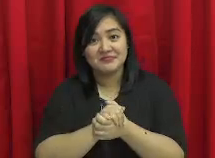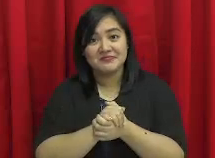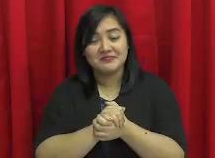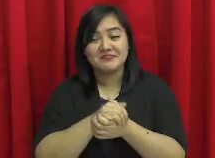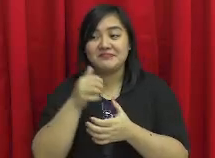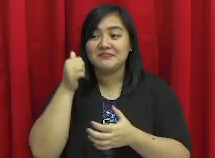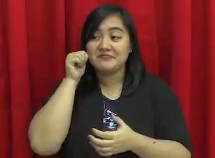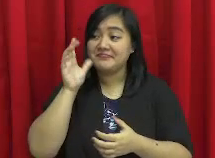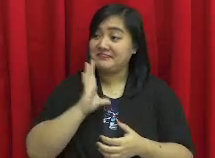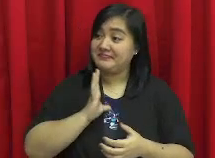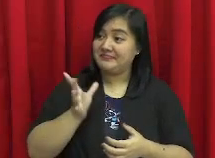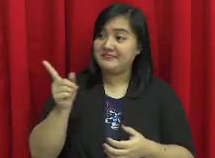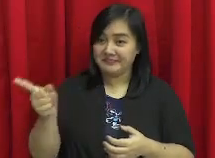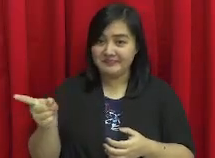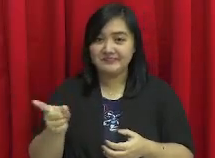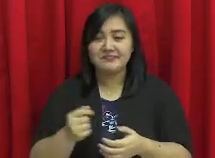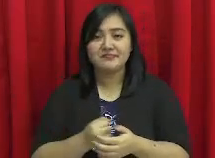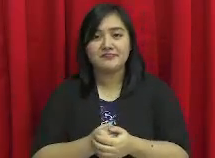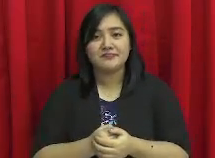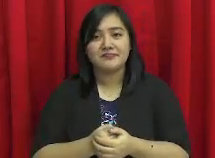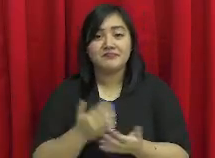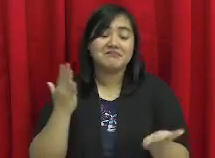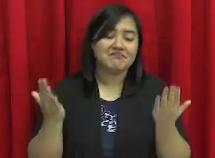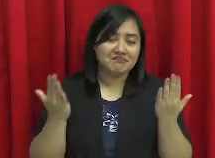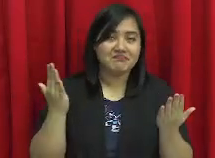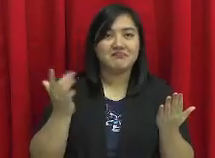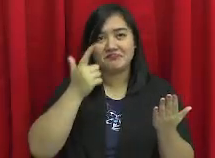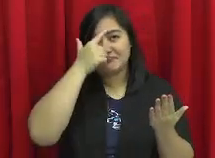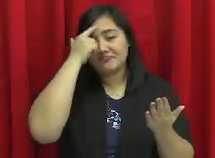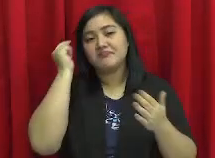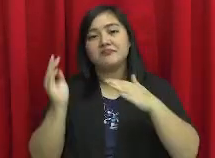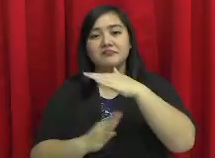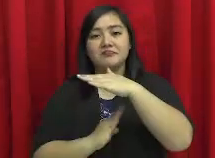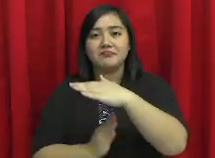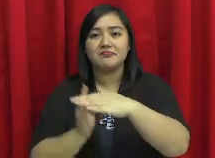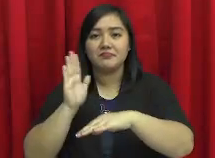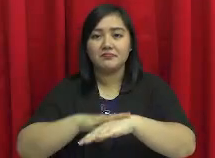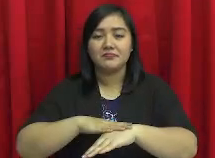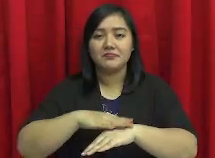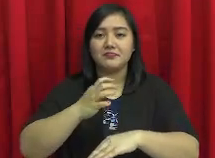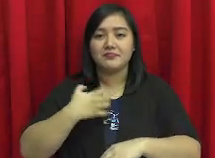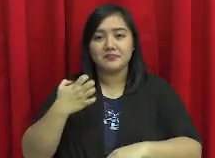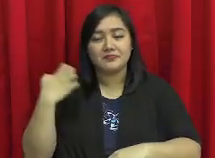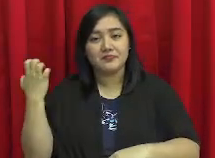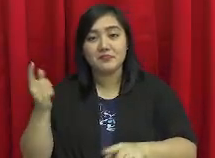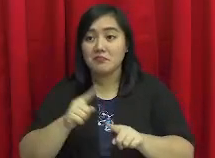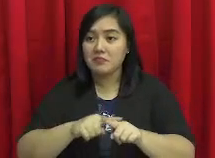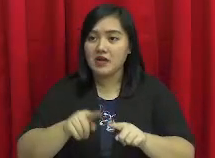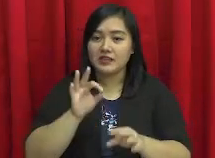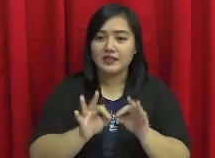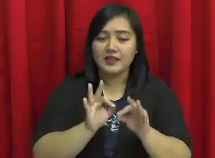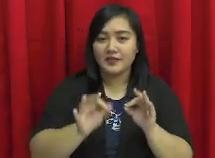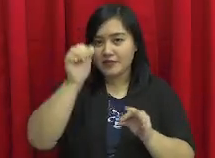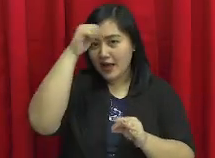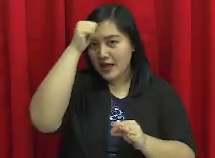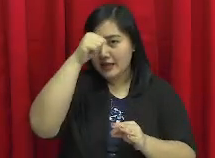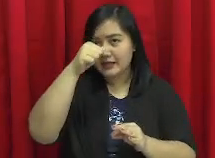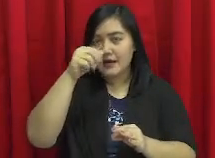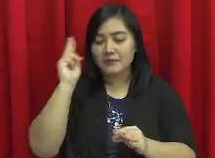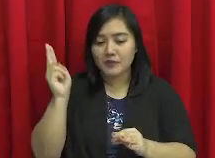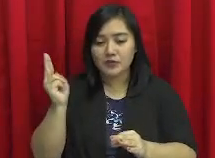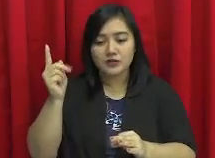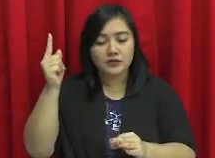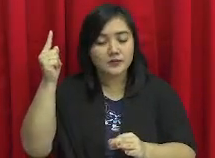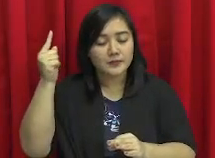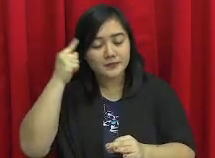ang nangyari po dito. Pero kung ginamitan niya ng pag-iisip, for sure, hindi mangyayari ito. Ganun din sa ating